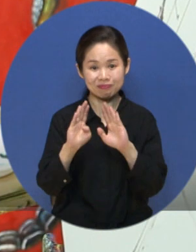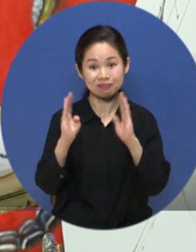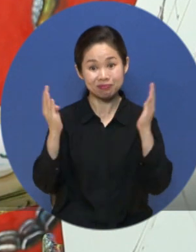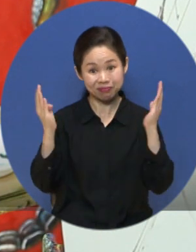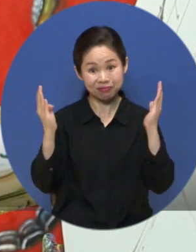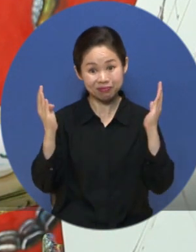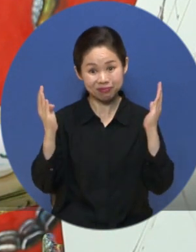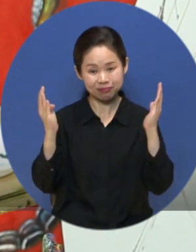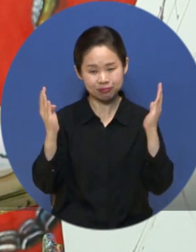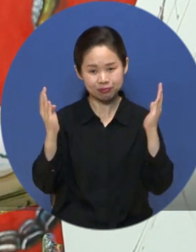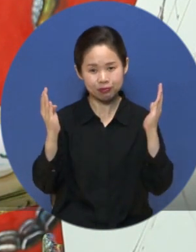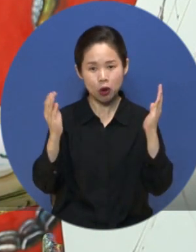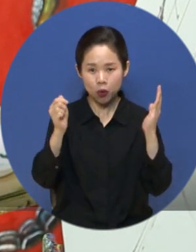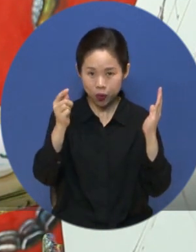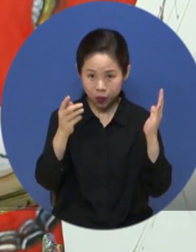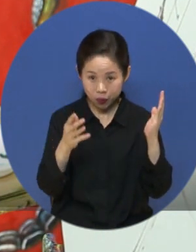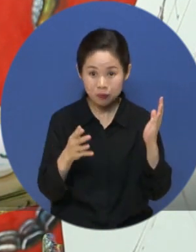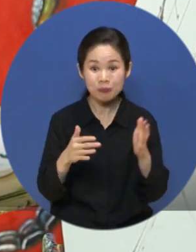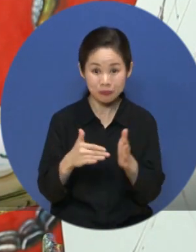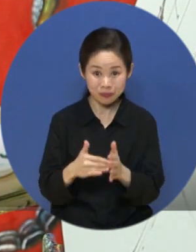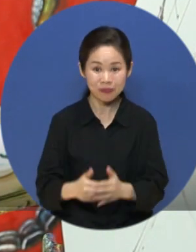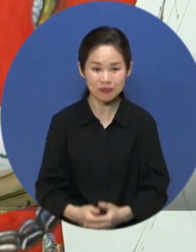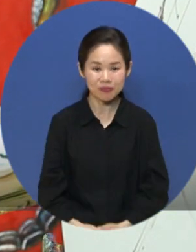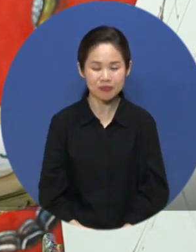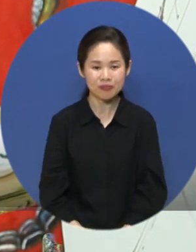계속 이어졌습니다.